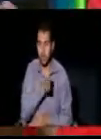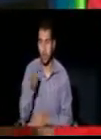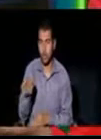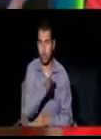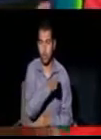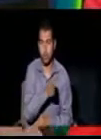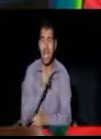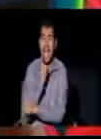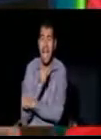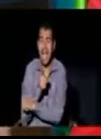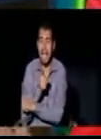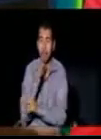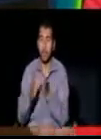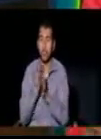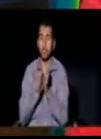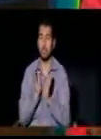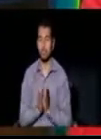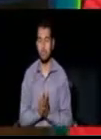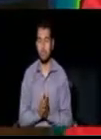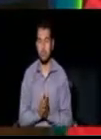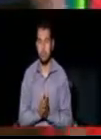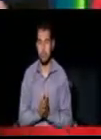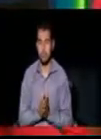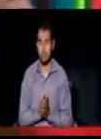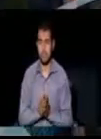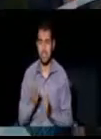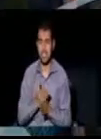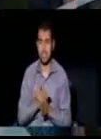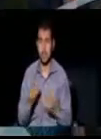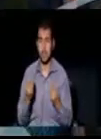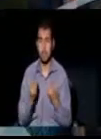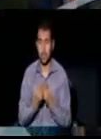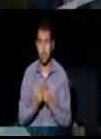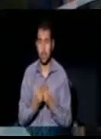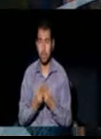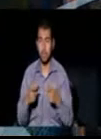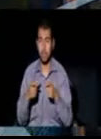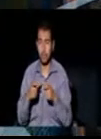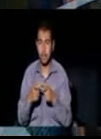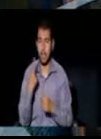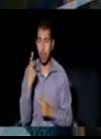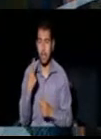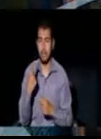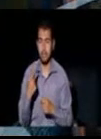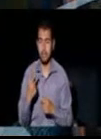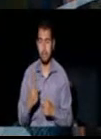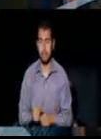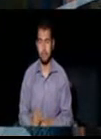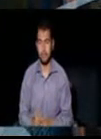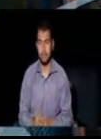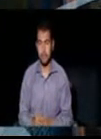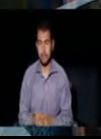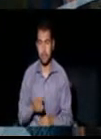في قاموس الاتحاد النوعي يعمل قاموس، فاحنا هناخد منهم القاموس وننزل نعمل زي فصل